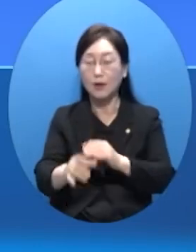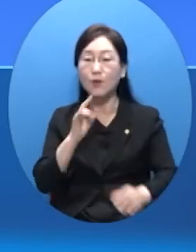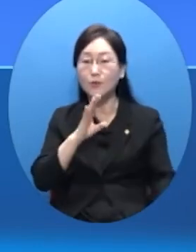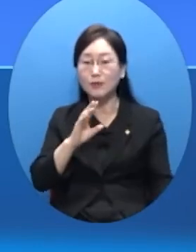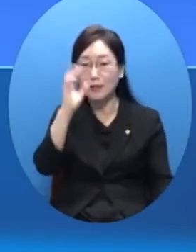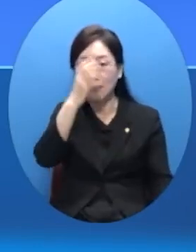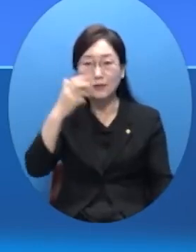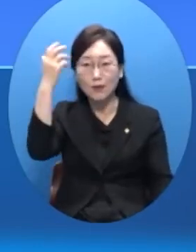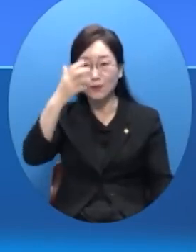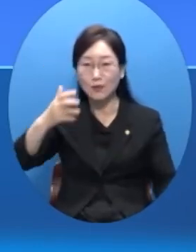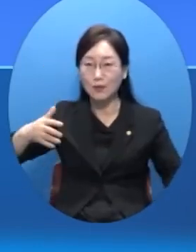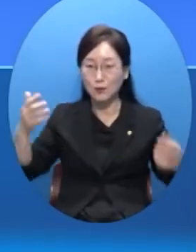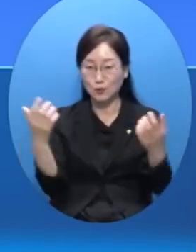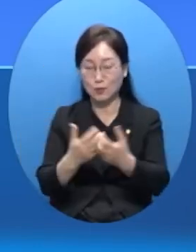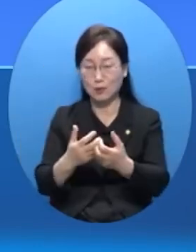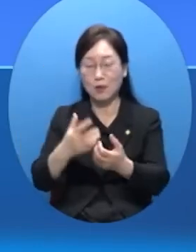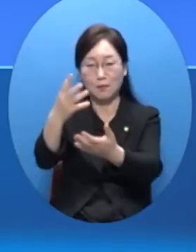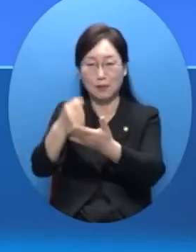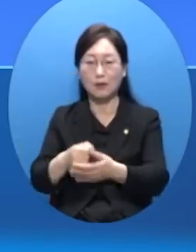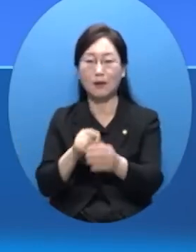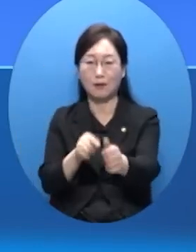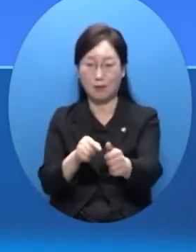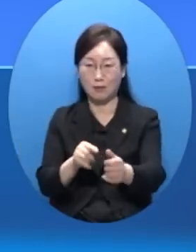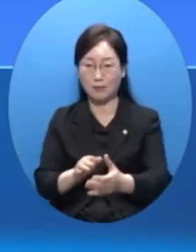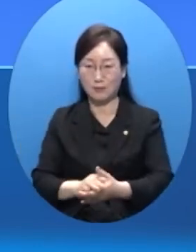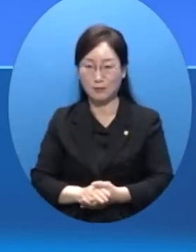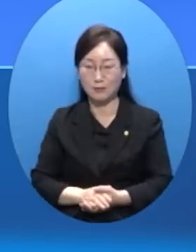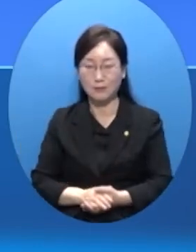오직 성령으로 충만함을 받으라.